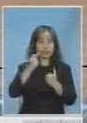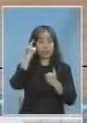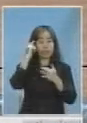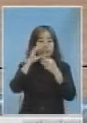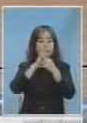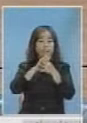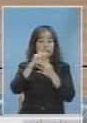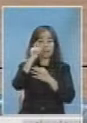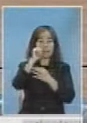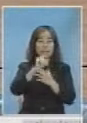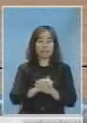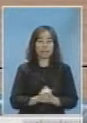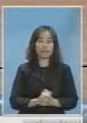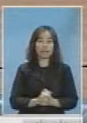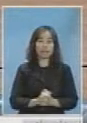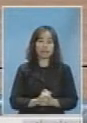นึ่งก็คือว่